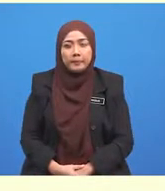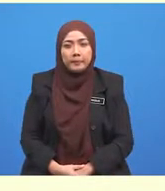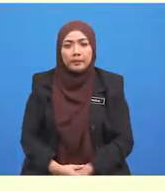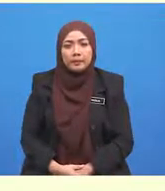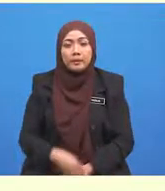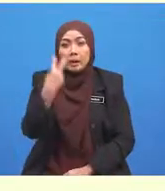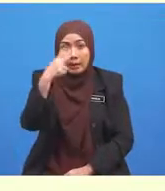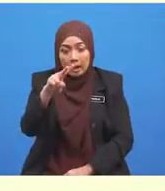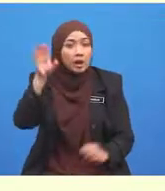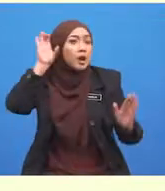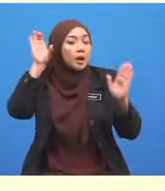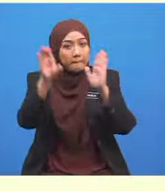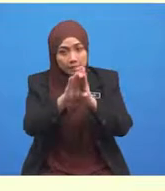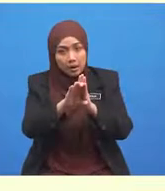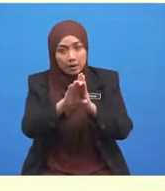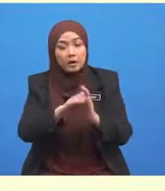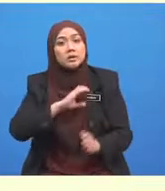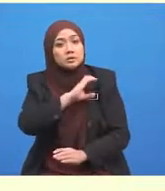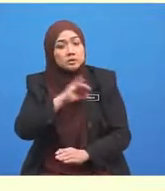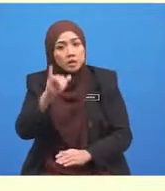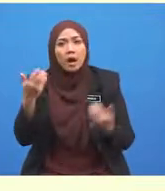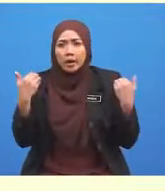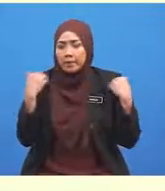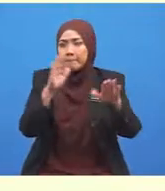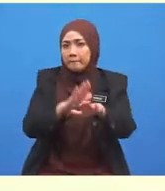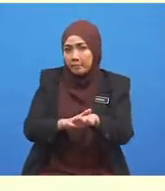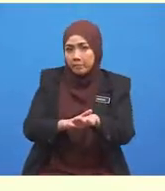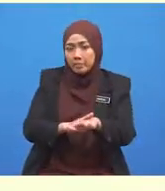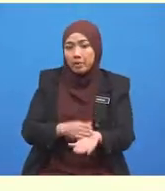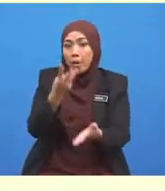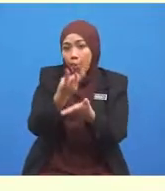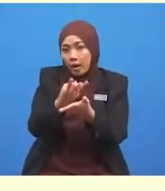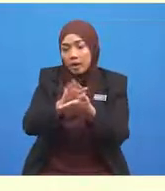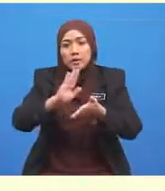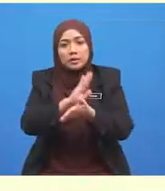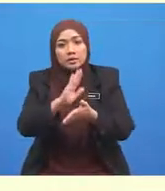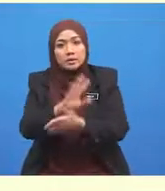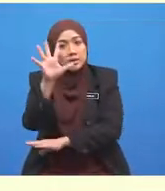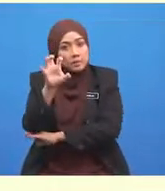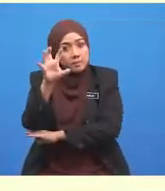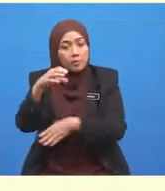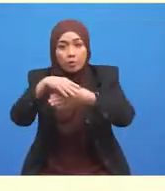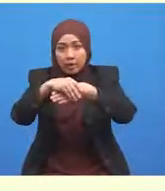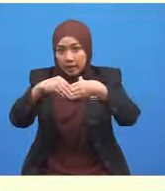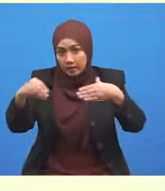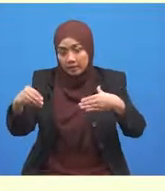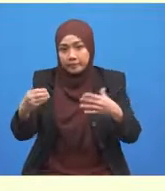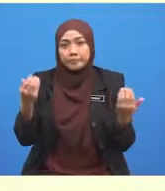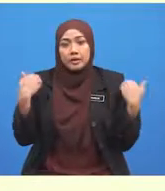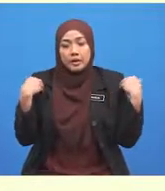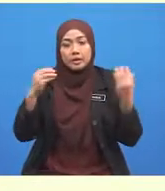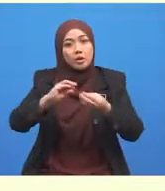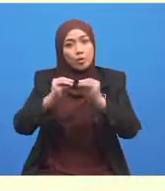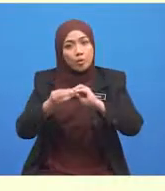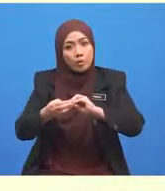Melalui paparan ini, ciri-ciri yang terdapat pada wang kertas RM50 adalah mempunyai